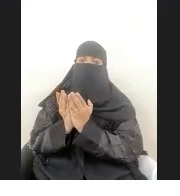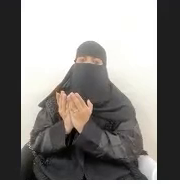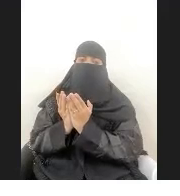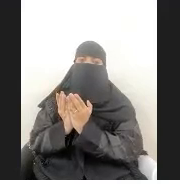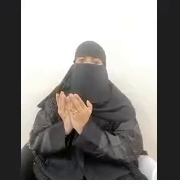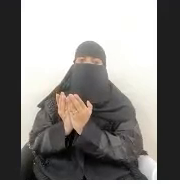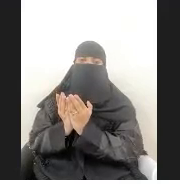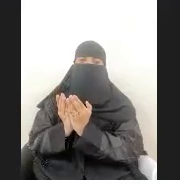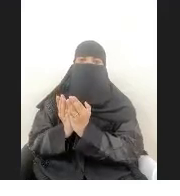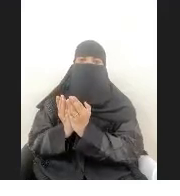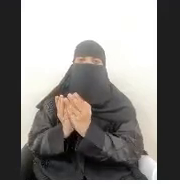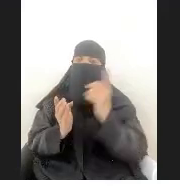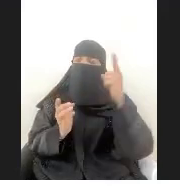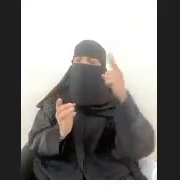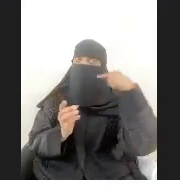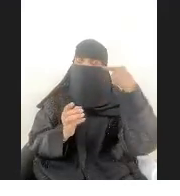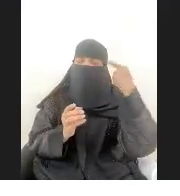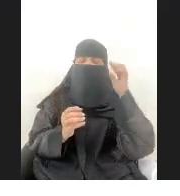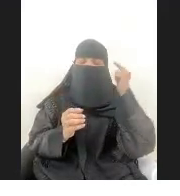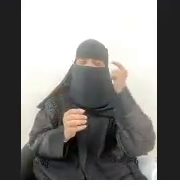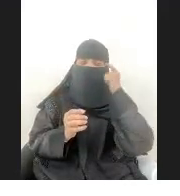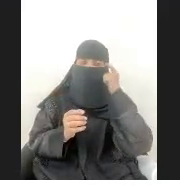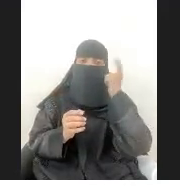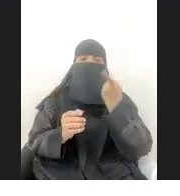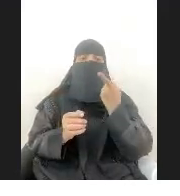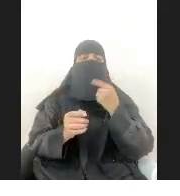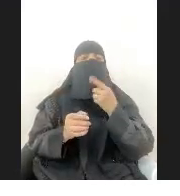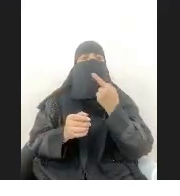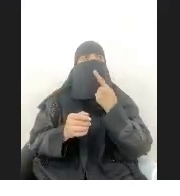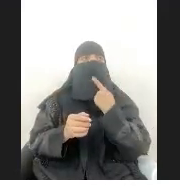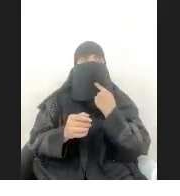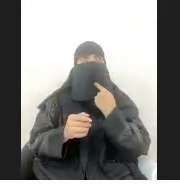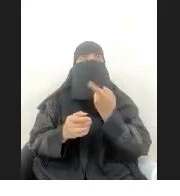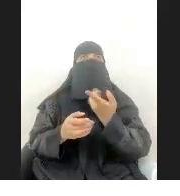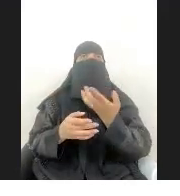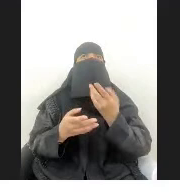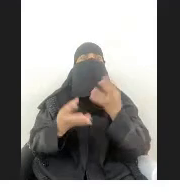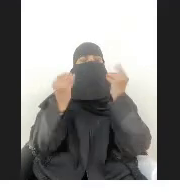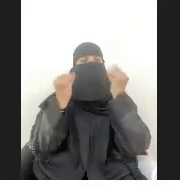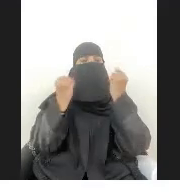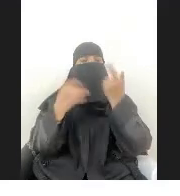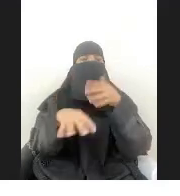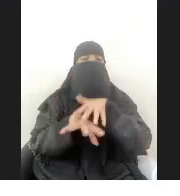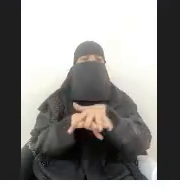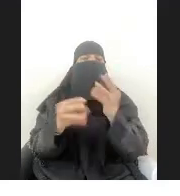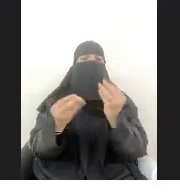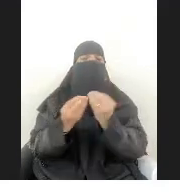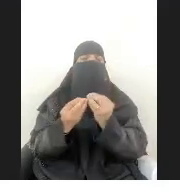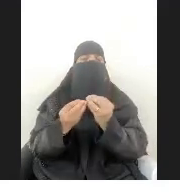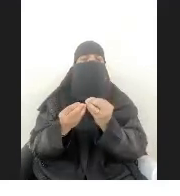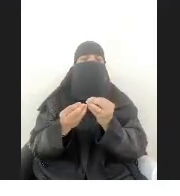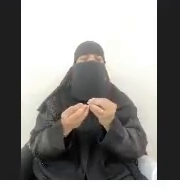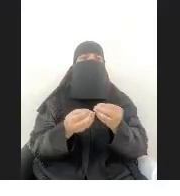البديهية اللي تيجي عندنا لما نيجي نقول نبغى نطبق تعلم مدمج. الأنشطة عن بعد إيش أصلاً